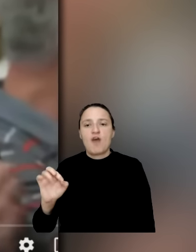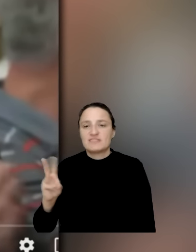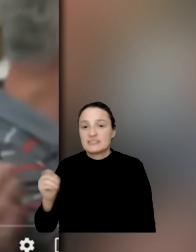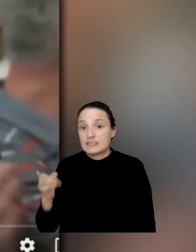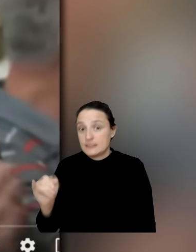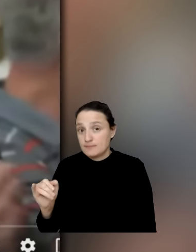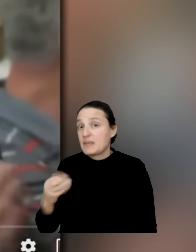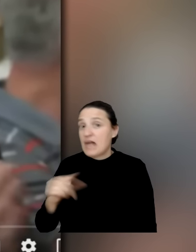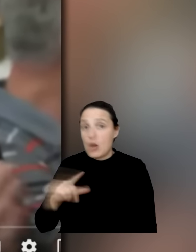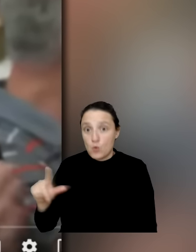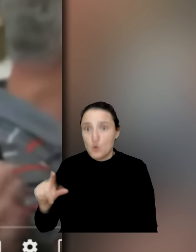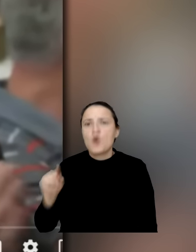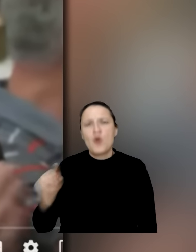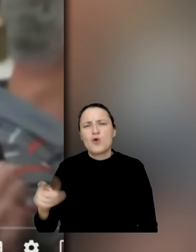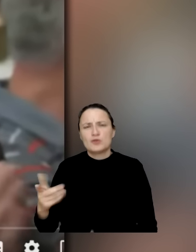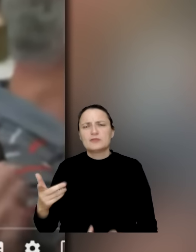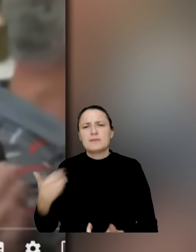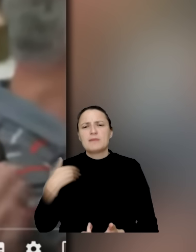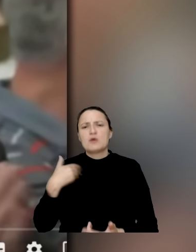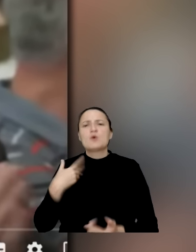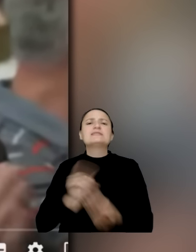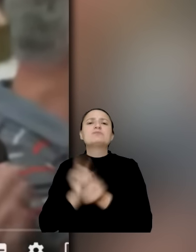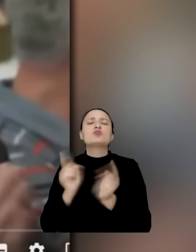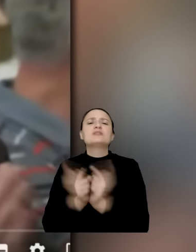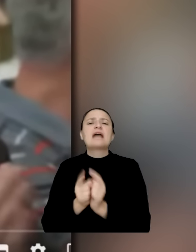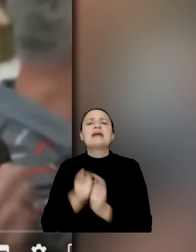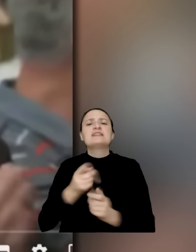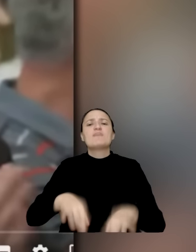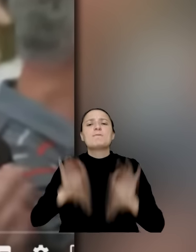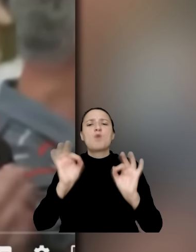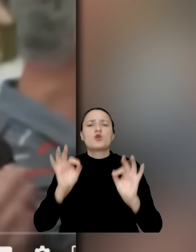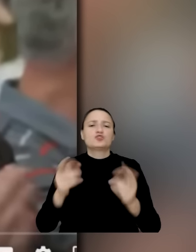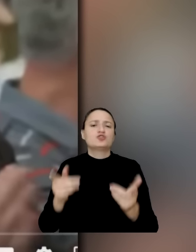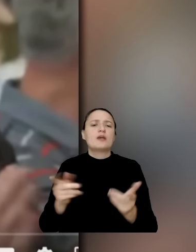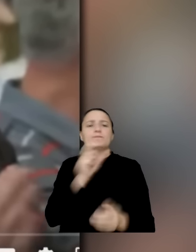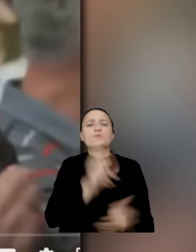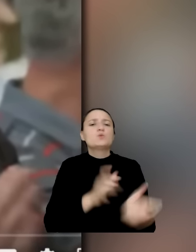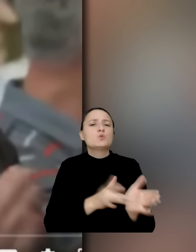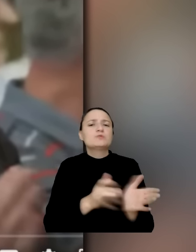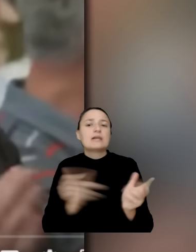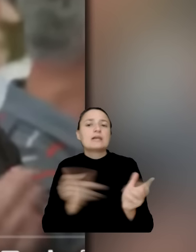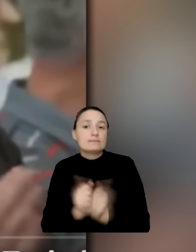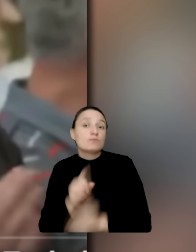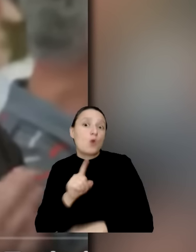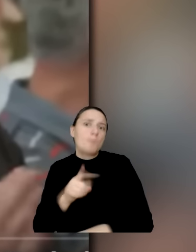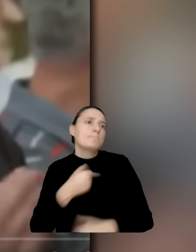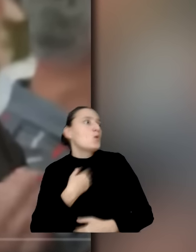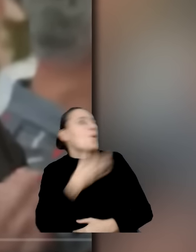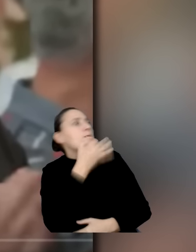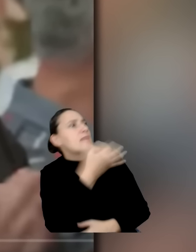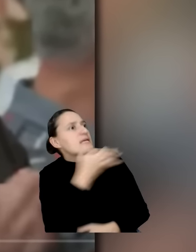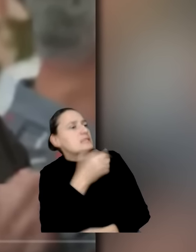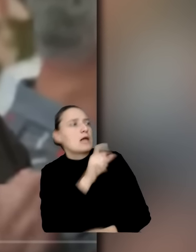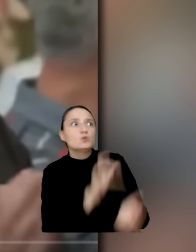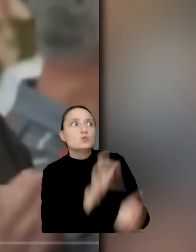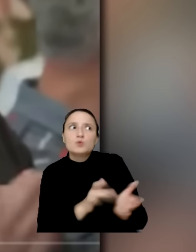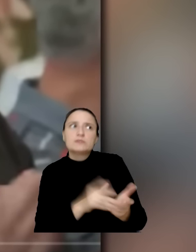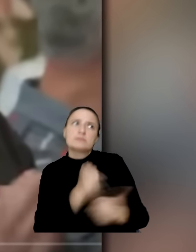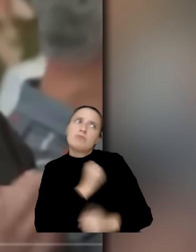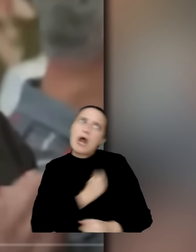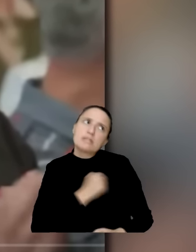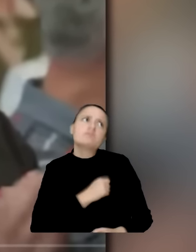Dąbrowski zasłynął z udziału w spotkaniu wyborczym z Donaldem Tuskiem w Ustroniu, gdzie jako zatroskany wyborca pytał lidera Platformy Obywatelskiej o